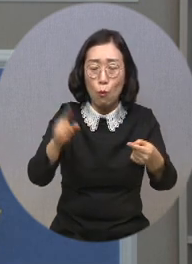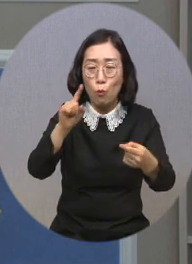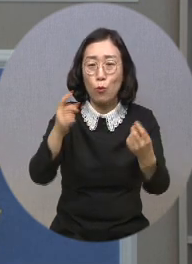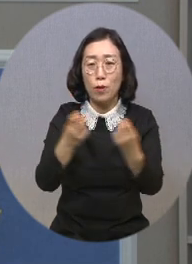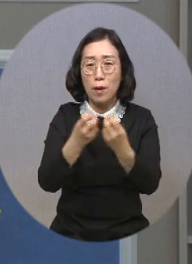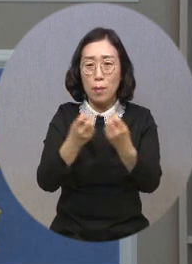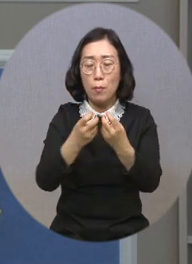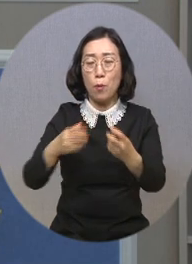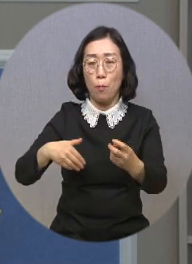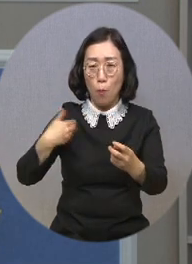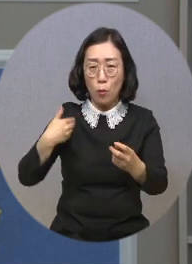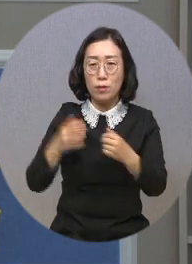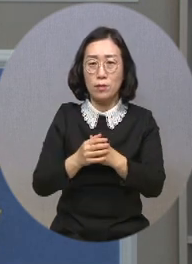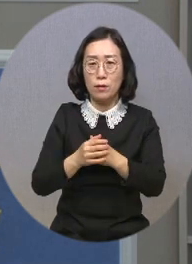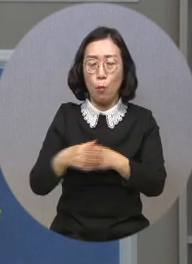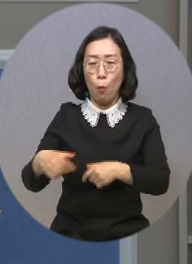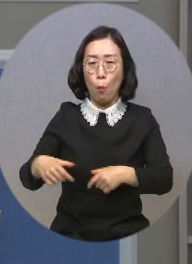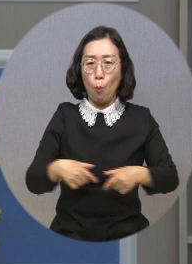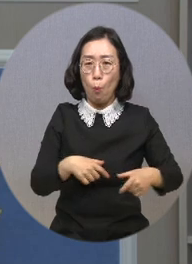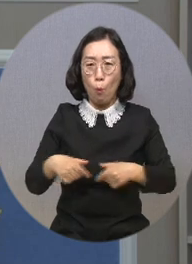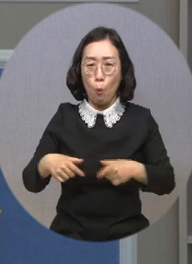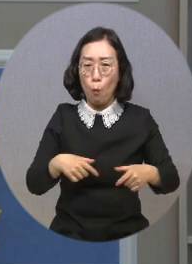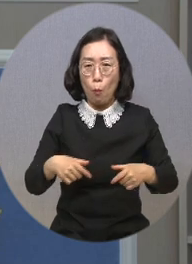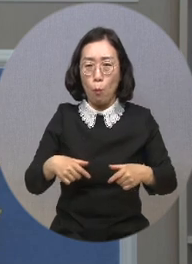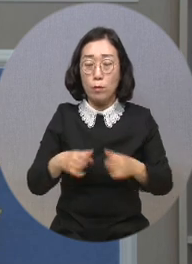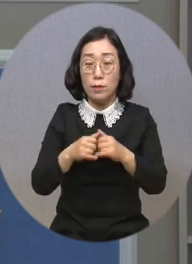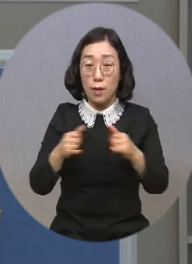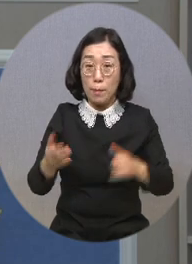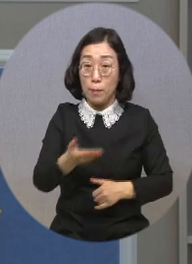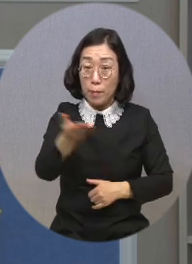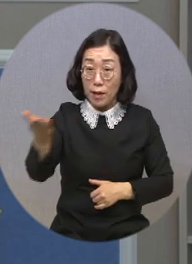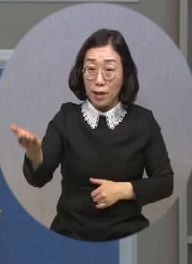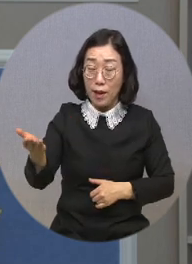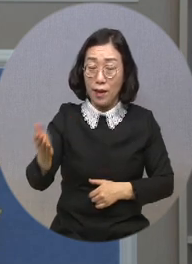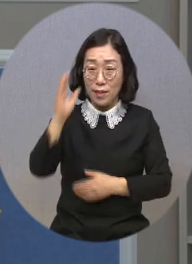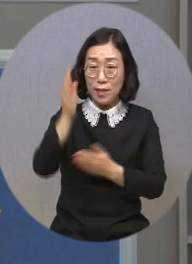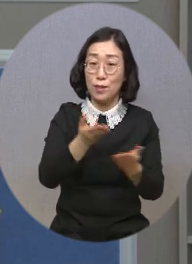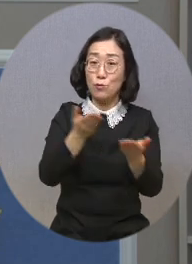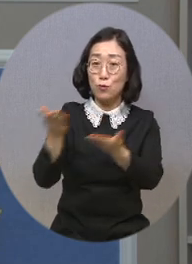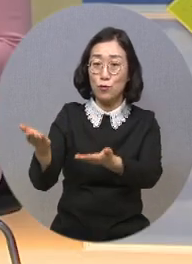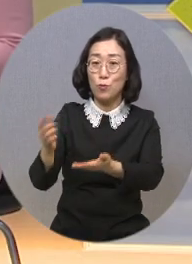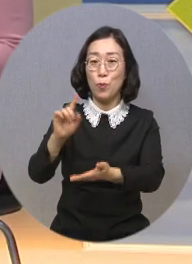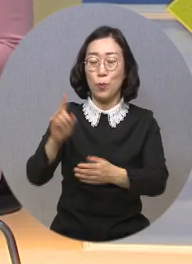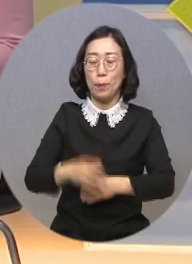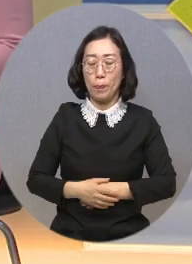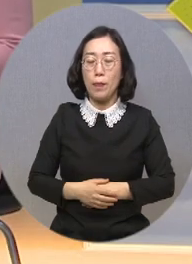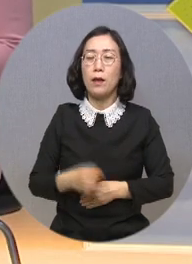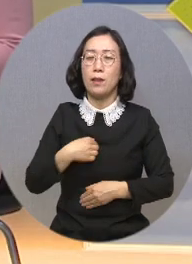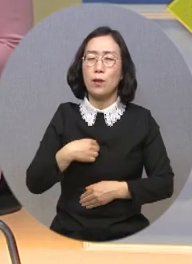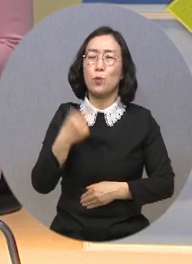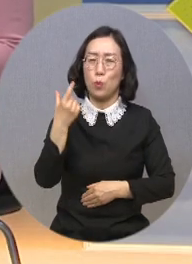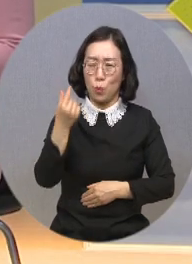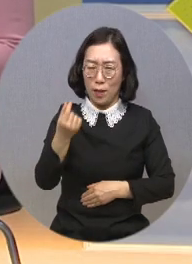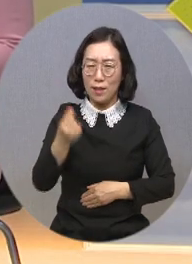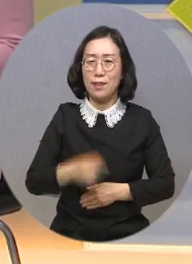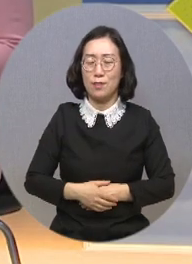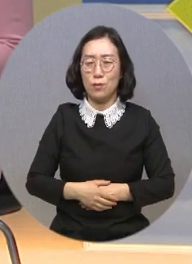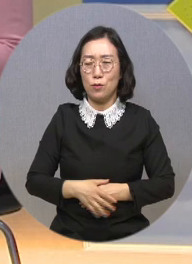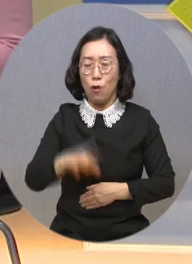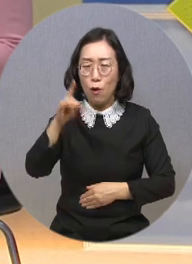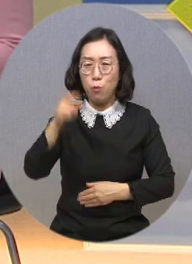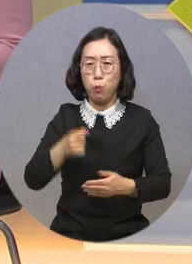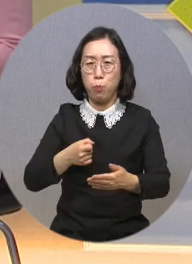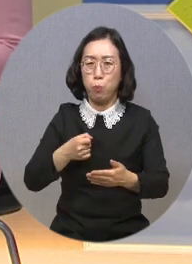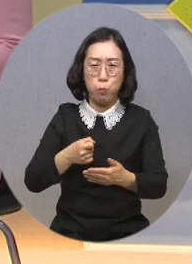모르는 나눔을 머뭇거리고 계신 분들에게 네. 혹시 한 말씀 해주신다면요? 저도 그랬어요. 용기가